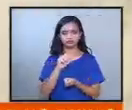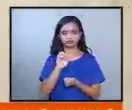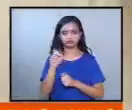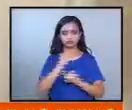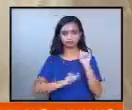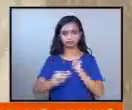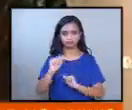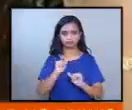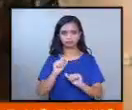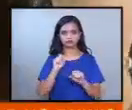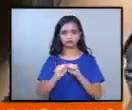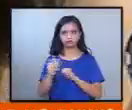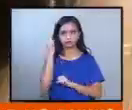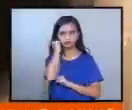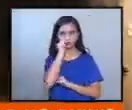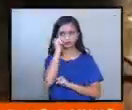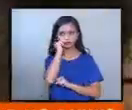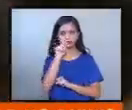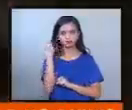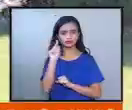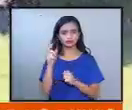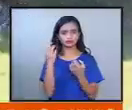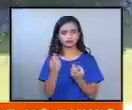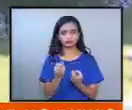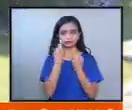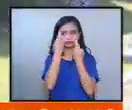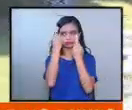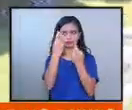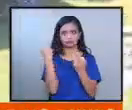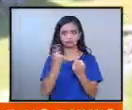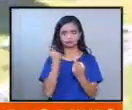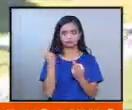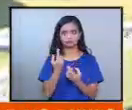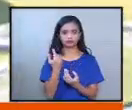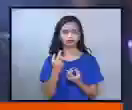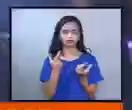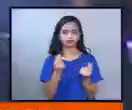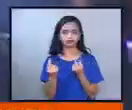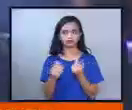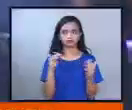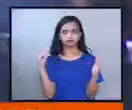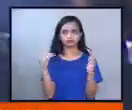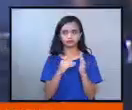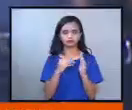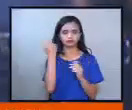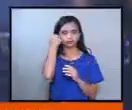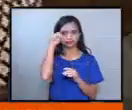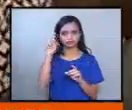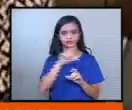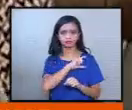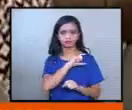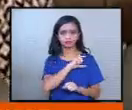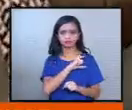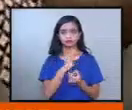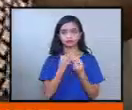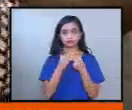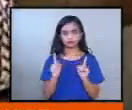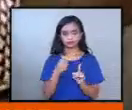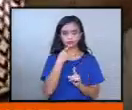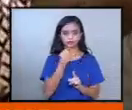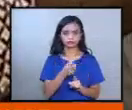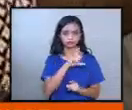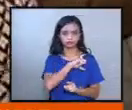kanilang naaksyonan. Madalas din ay hanggang rekomendasyon lang ang nagagawa nila laban sa mga pasaway na pulis.